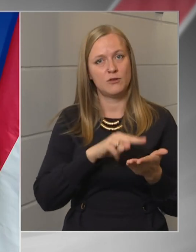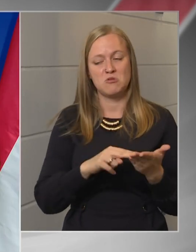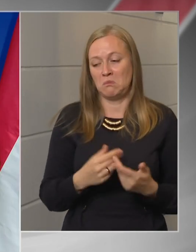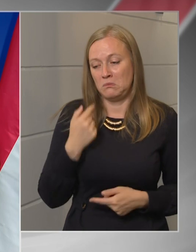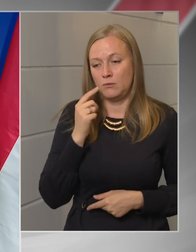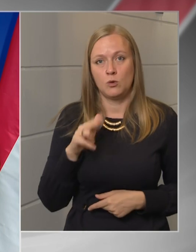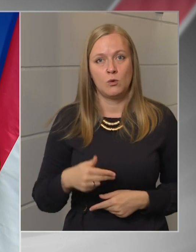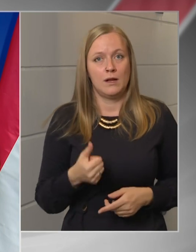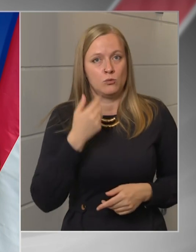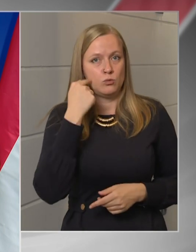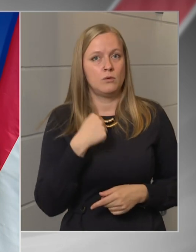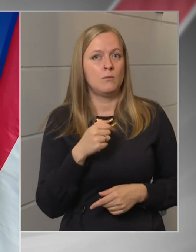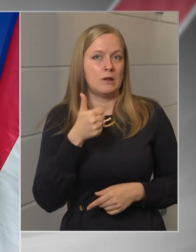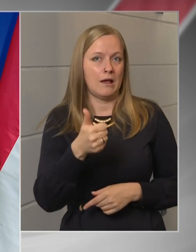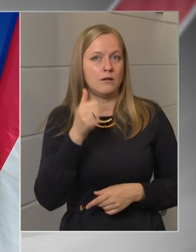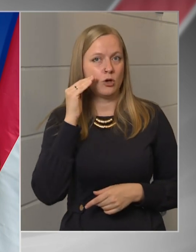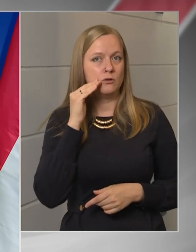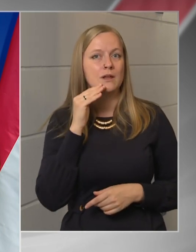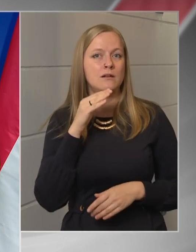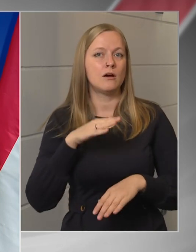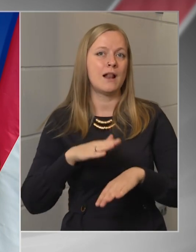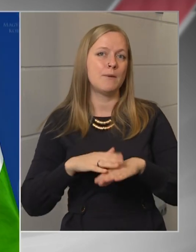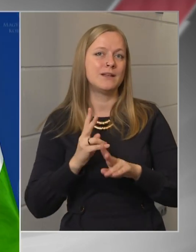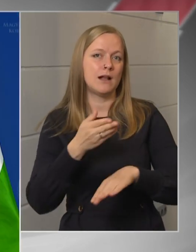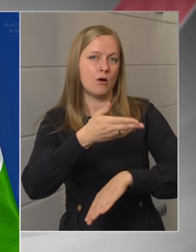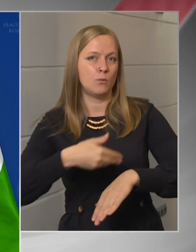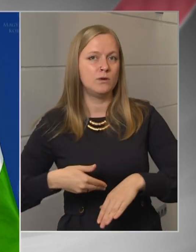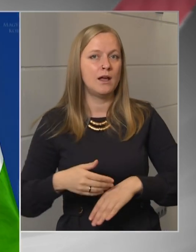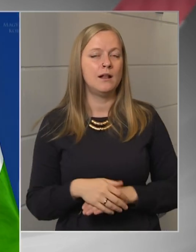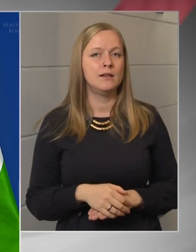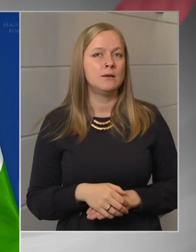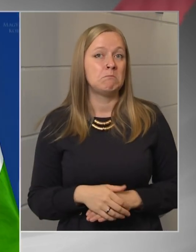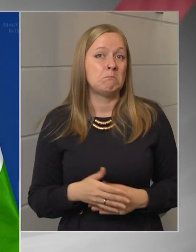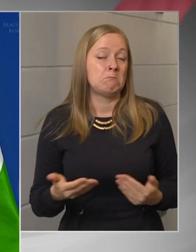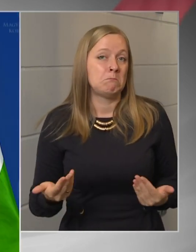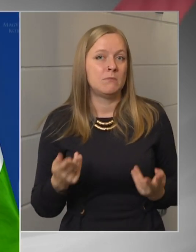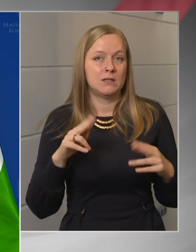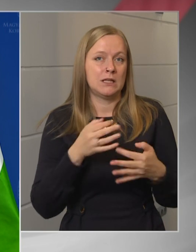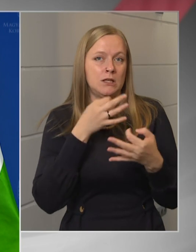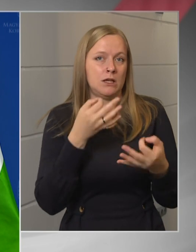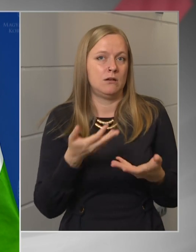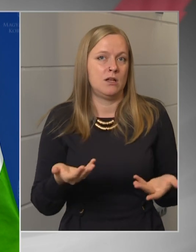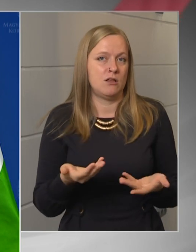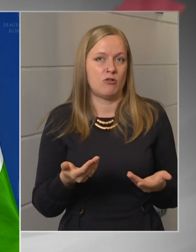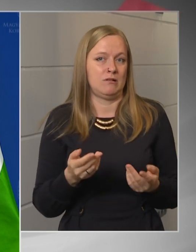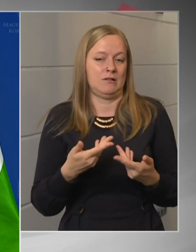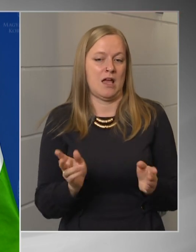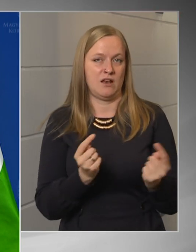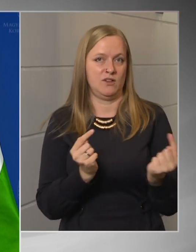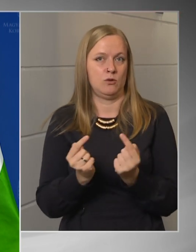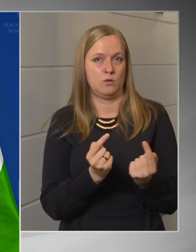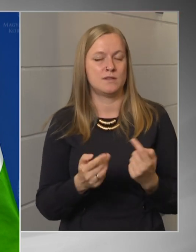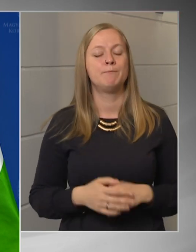Én azt tudtam, hogy egy katonának a lábát kellett amputálni. Tehát ezek ténykérdések, tehát kár vitatkozni róla.